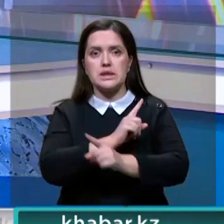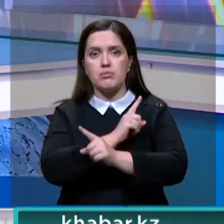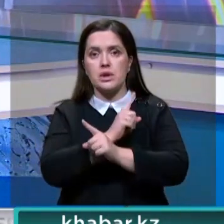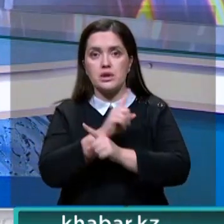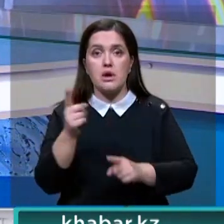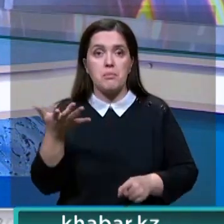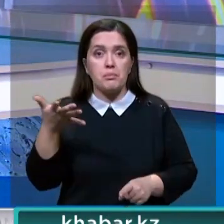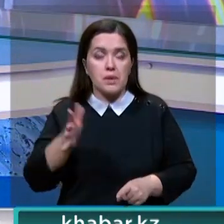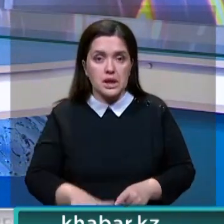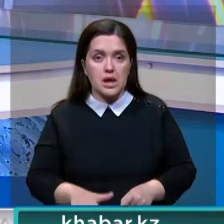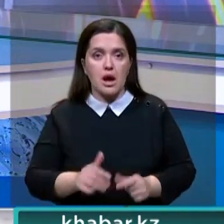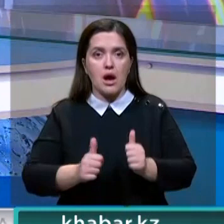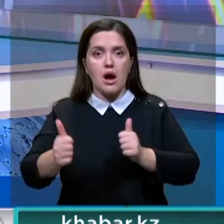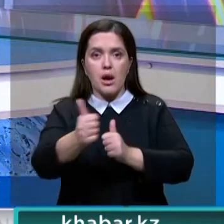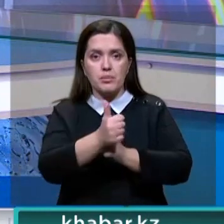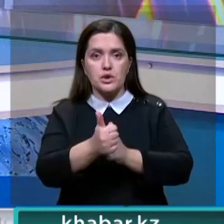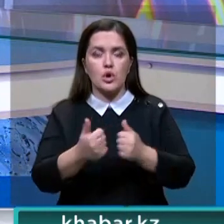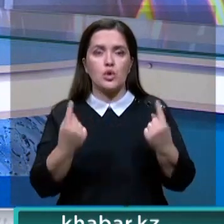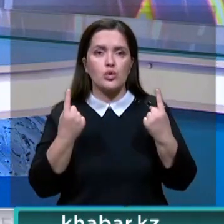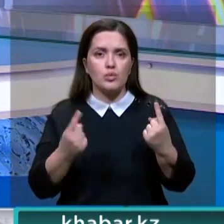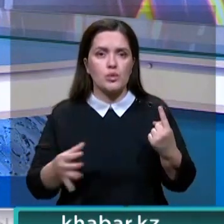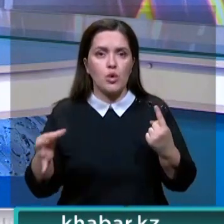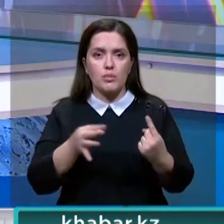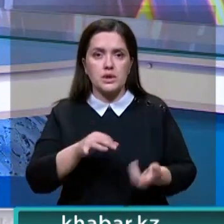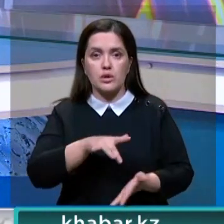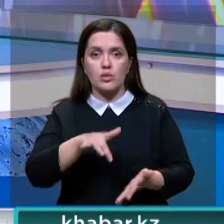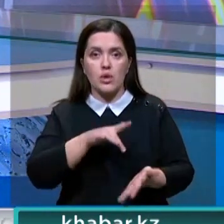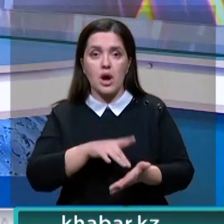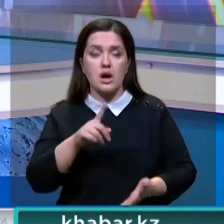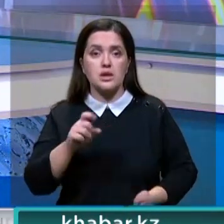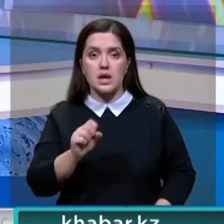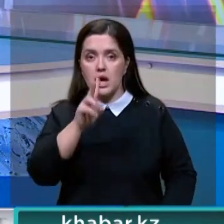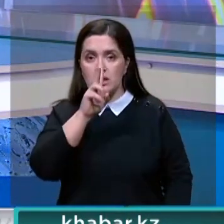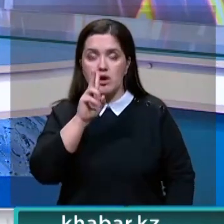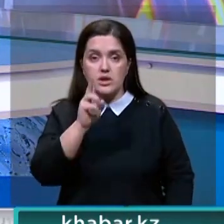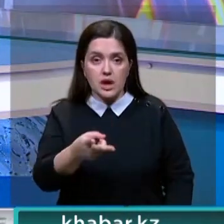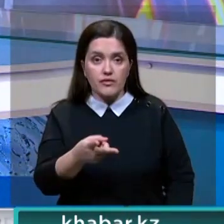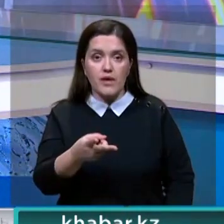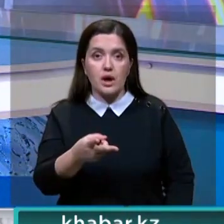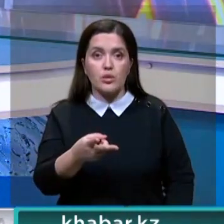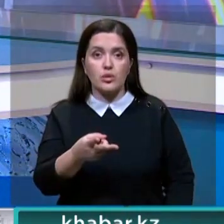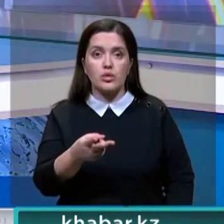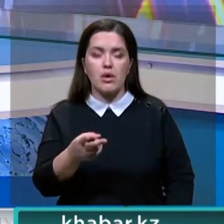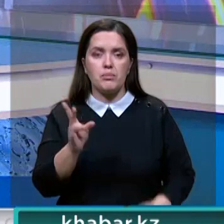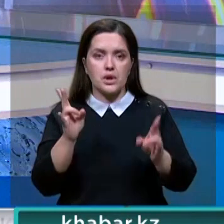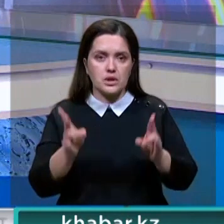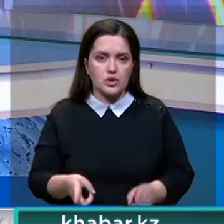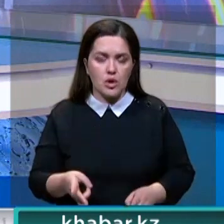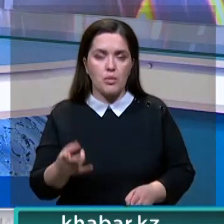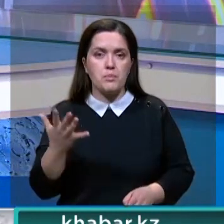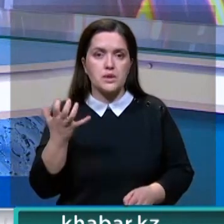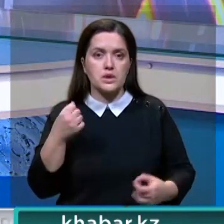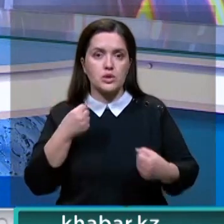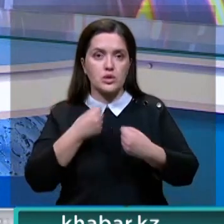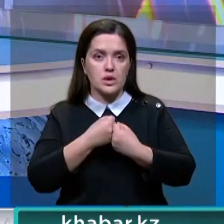регион занимает 5-е место, опережая в антирейтинге крупные области и мегаполисы. Только за последние 2 года в регионе